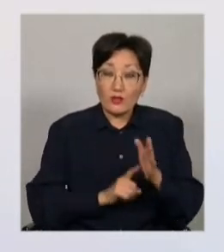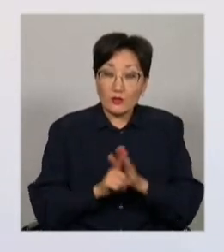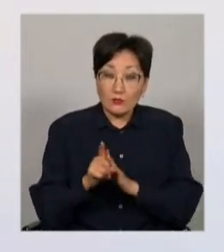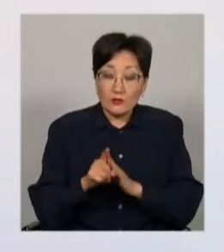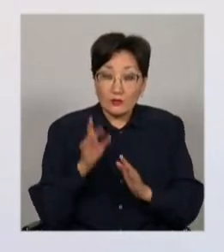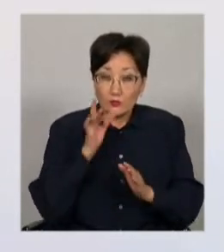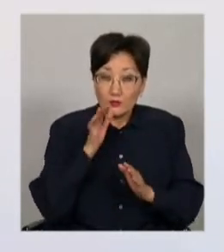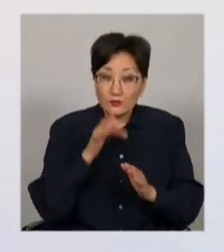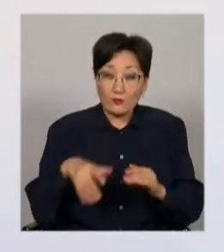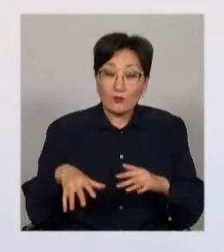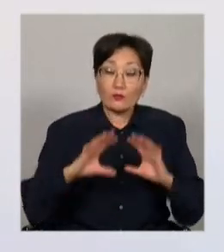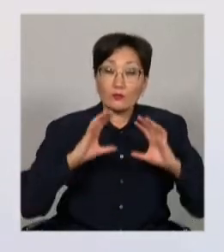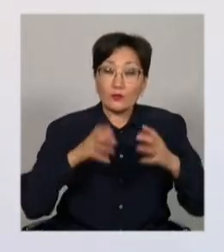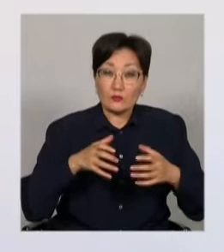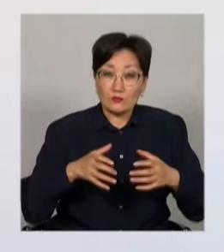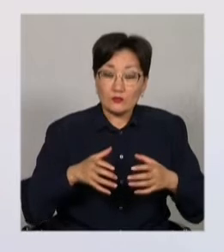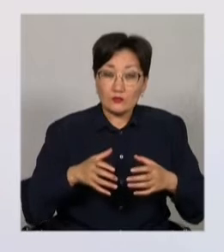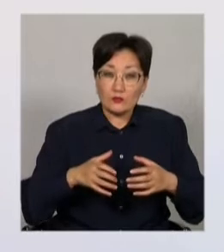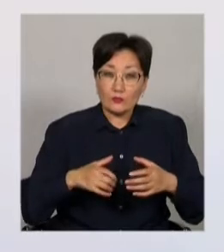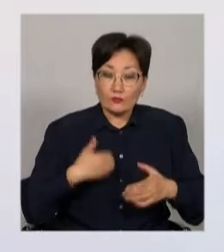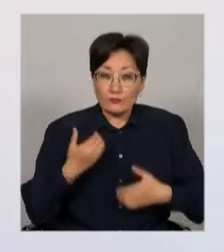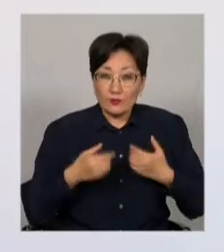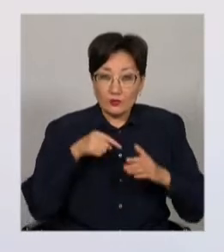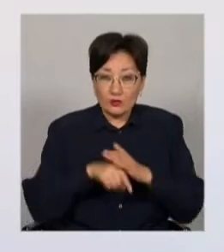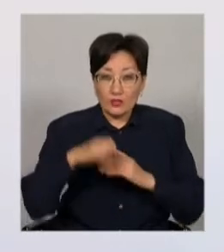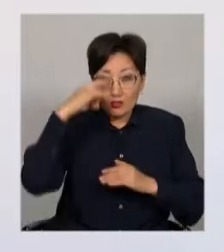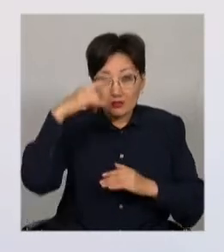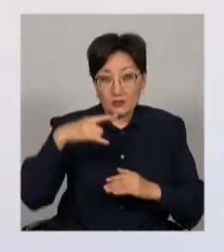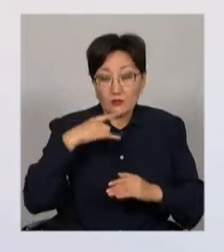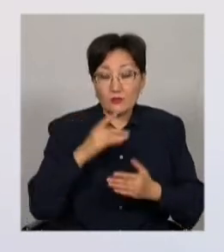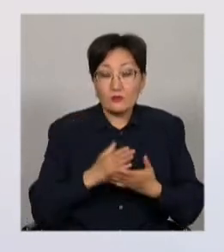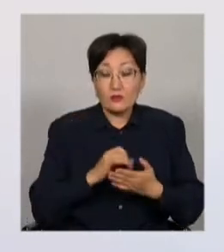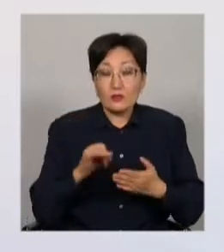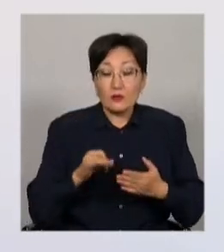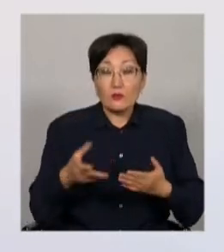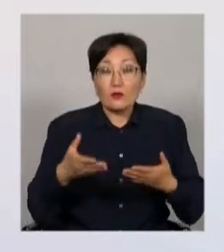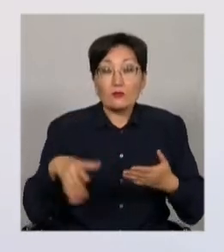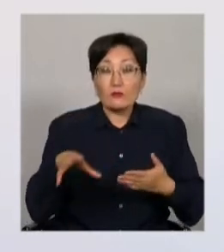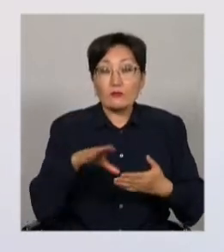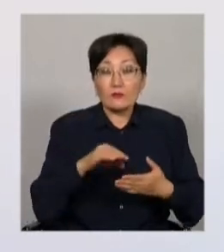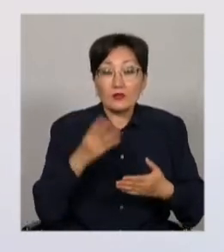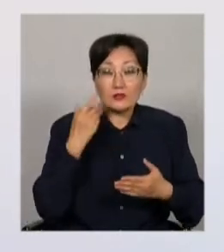кезде бүкіл әлем дүрлікті. Оның ішінде Қазақстан да бар. Және де біз білеміз, бүкіл санкциялар